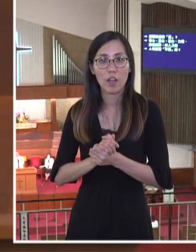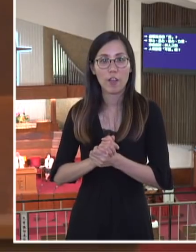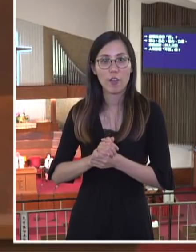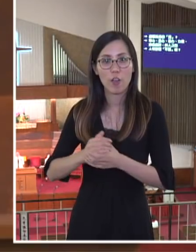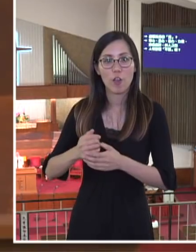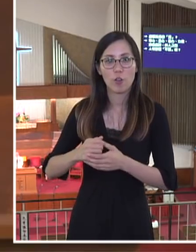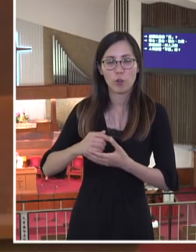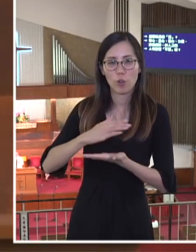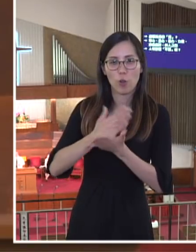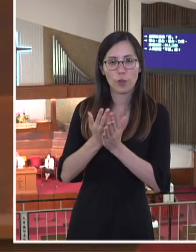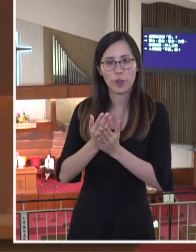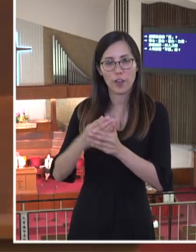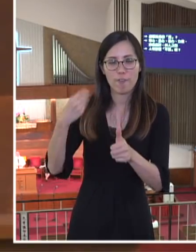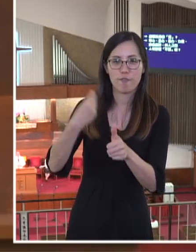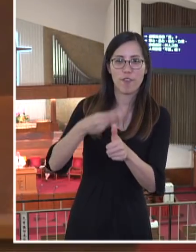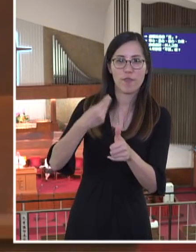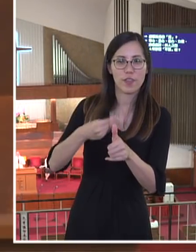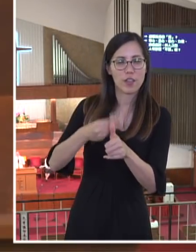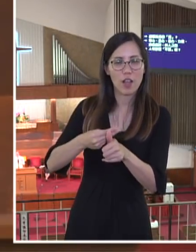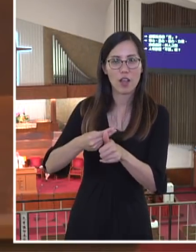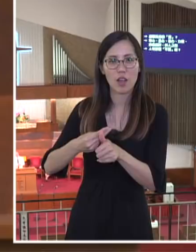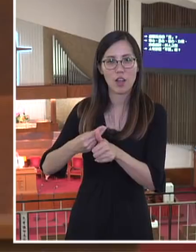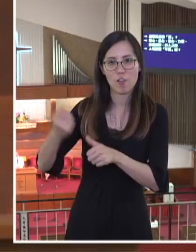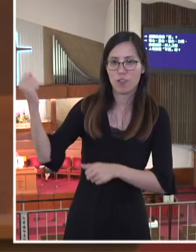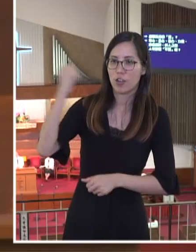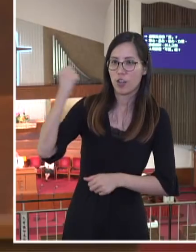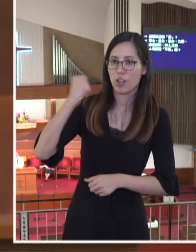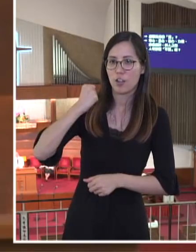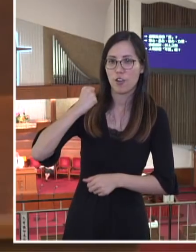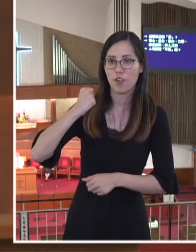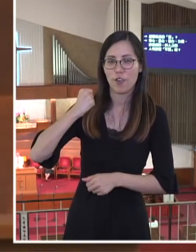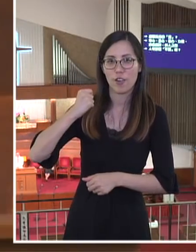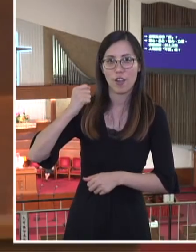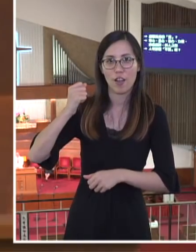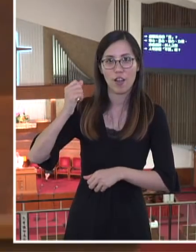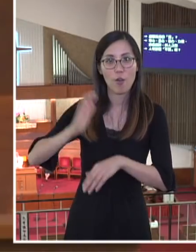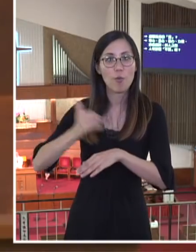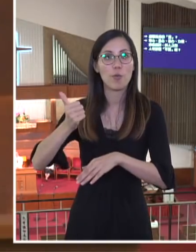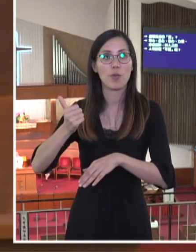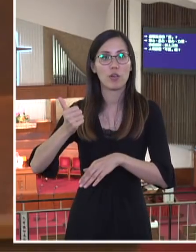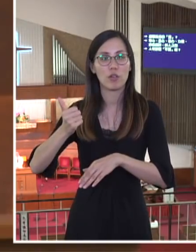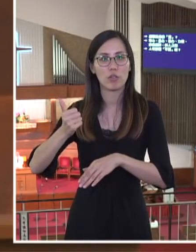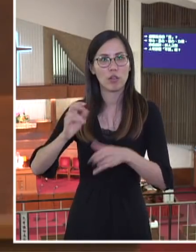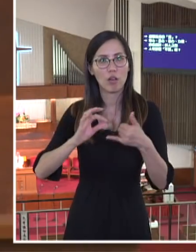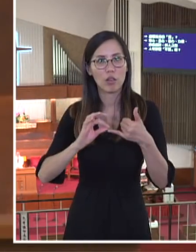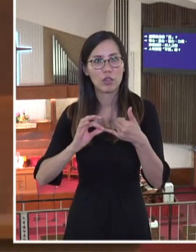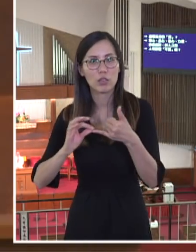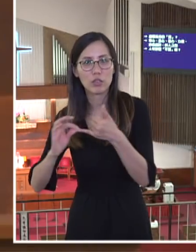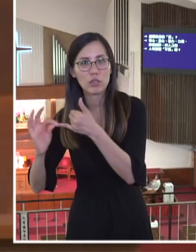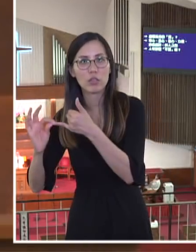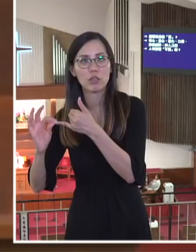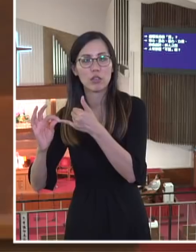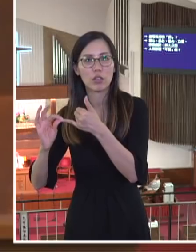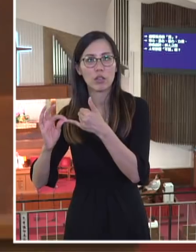好的，就今年就是攞牌的机攞金牌机会很高呢。但如果过多一年呢，有一些运动